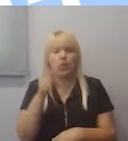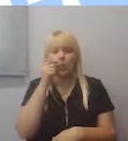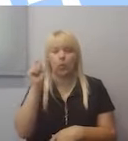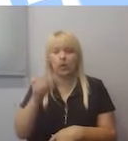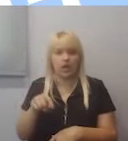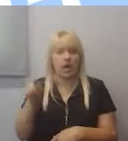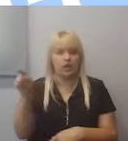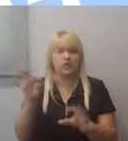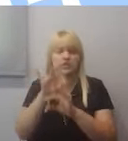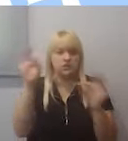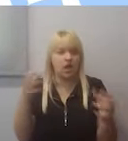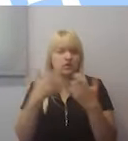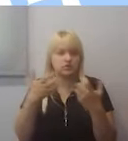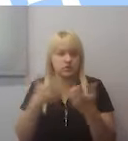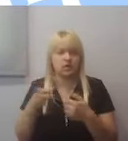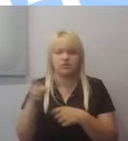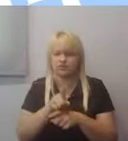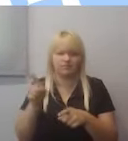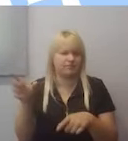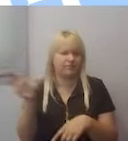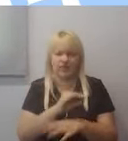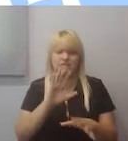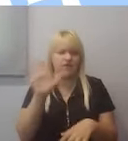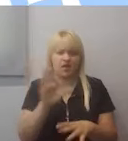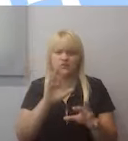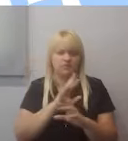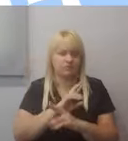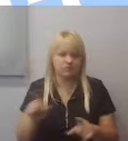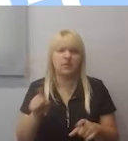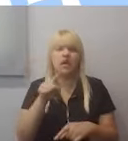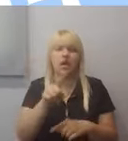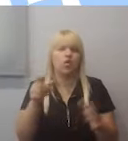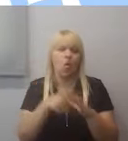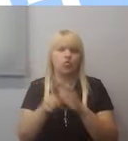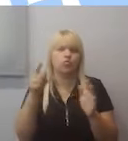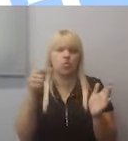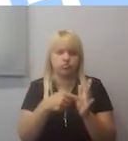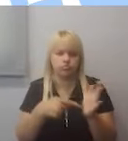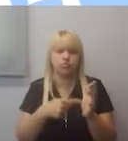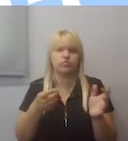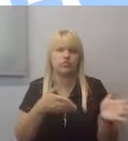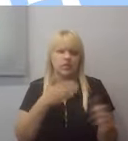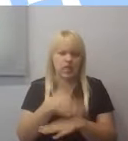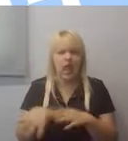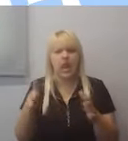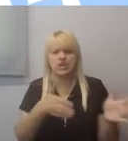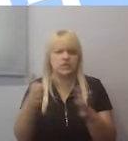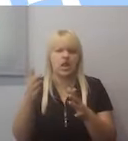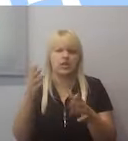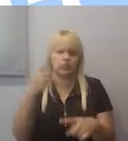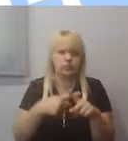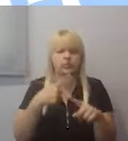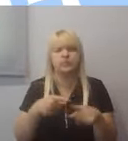un tas ir visās valstīs normāli izveido kontrolpunktus uz ielām ceļiem krustojumiem un ukrainā pirmajās kara